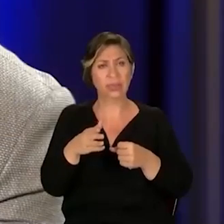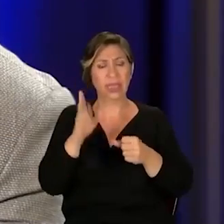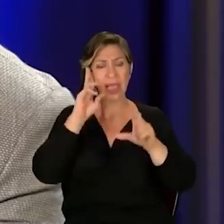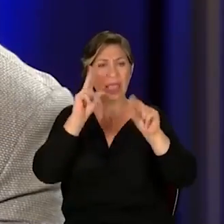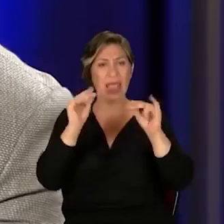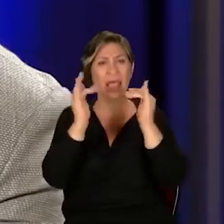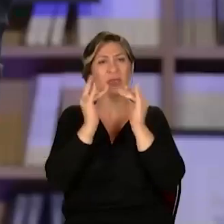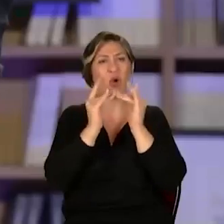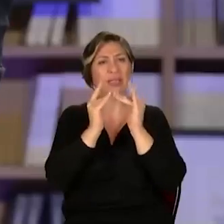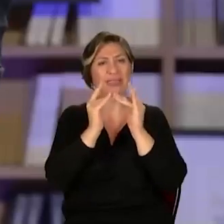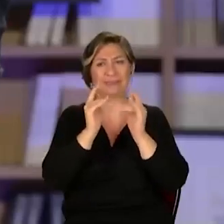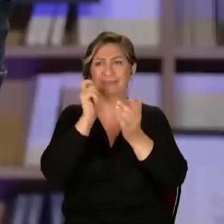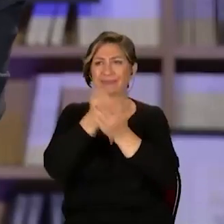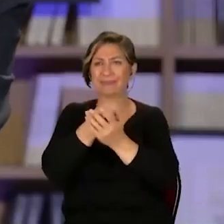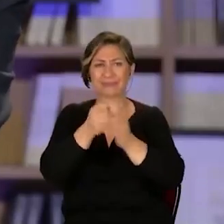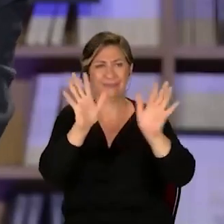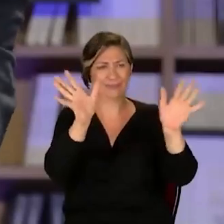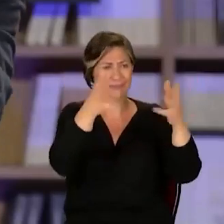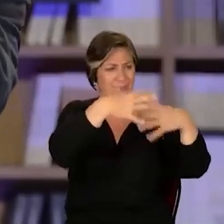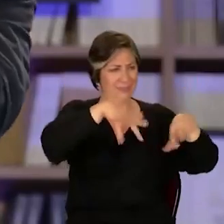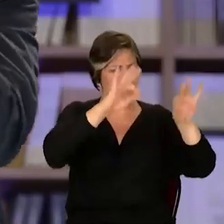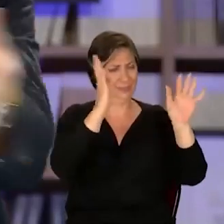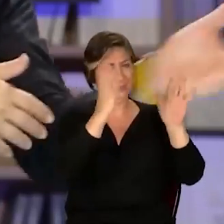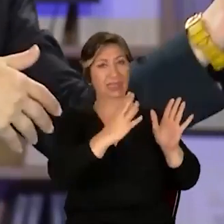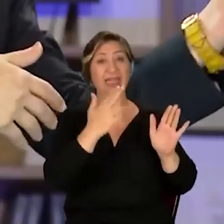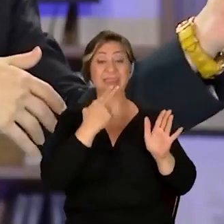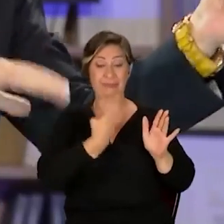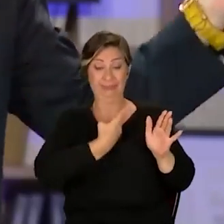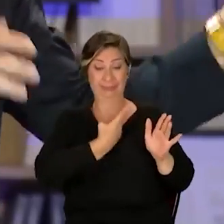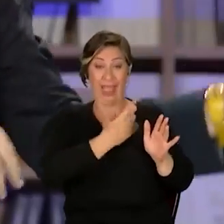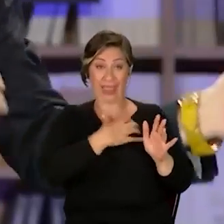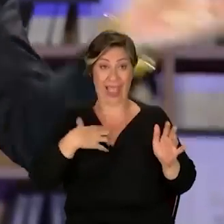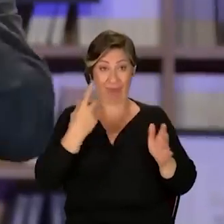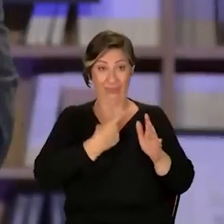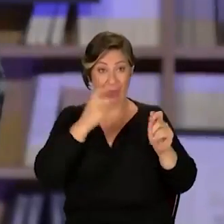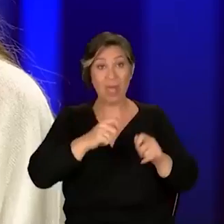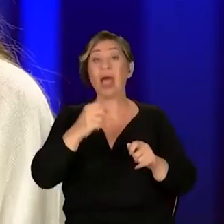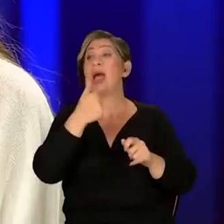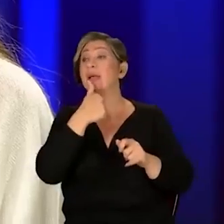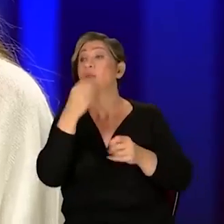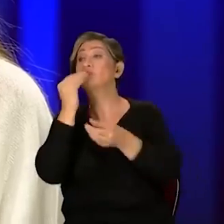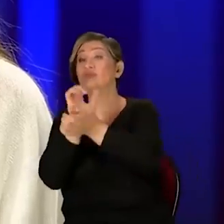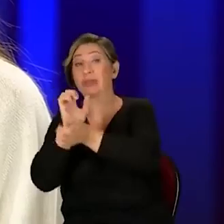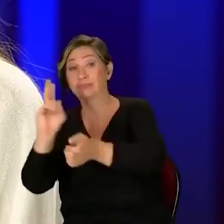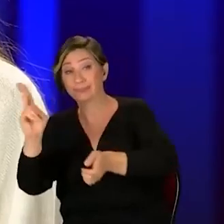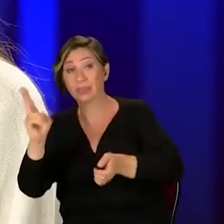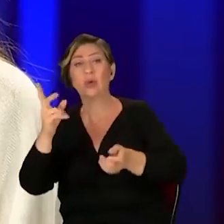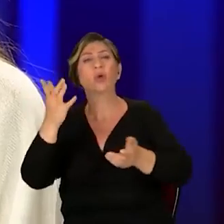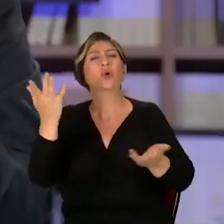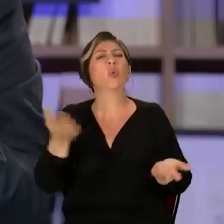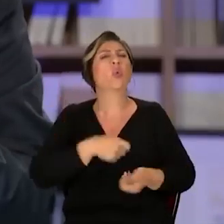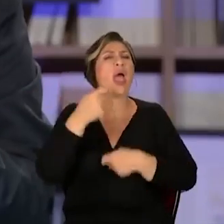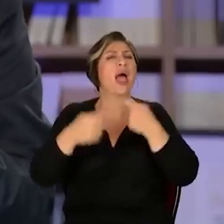yatak odasını kız tarafı yapar, salonu erkek tarafı yapar, mutfağı bilmem kim yapar gibi, güya